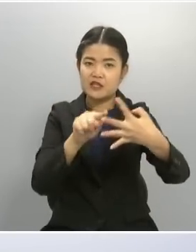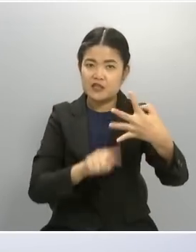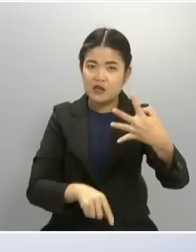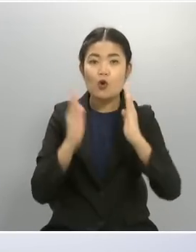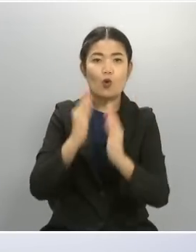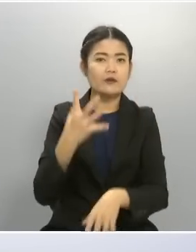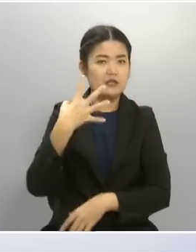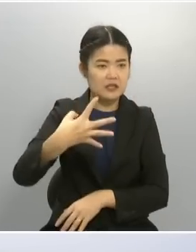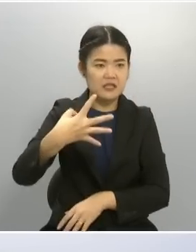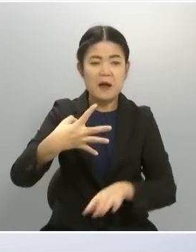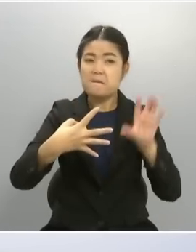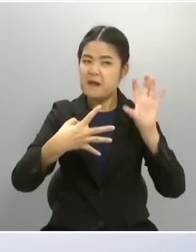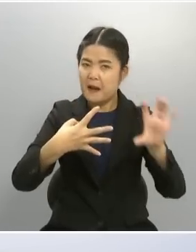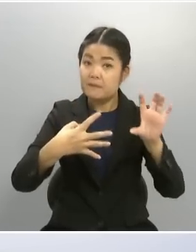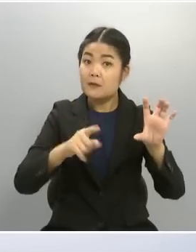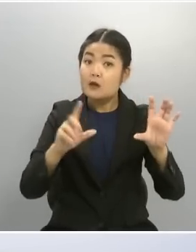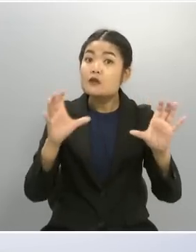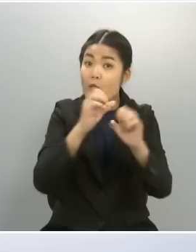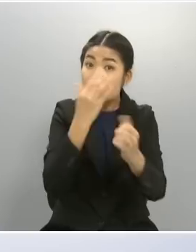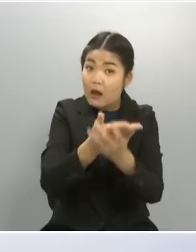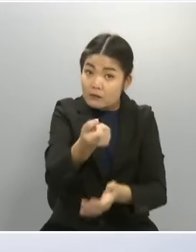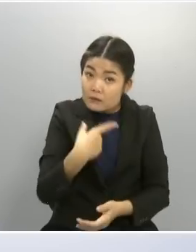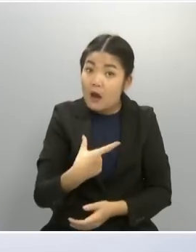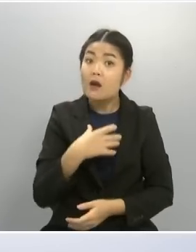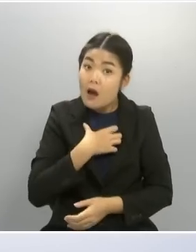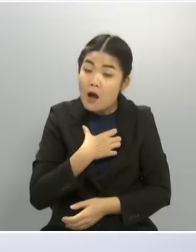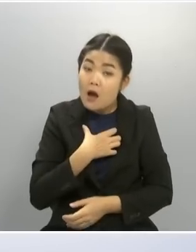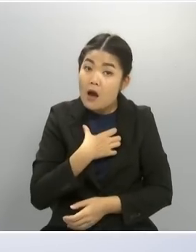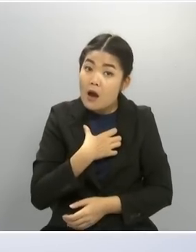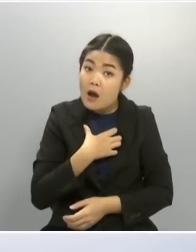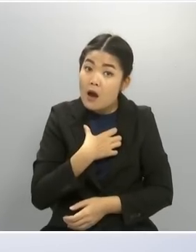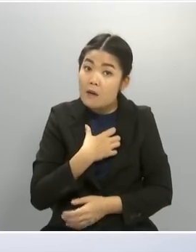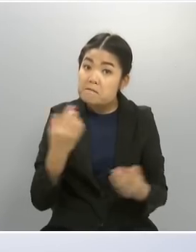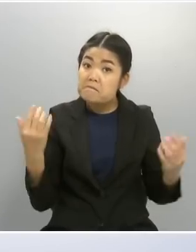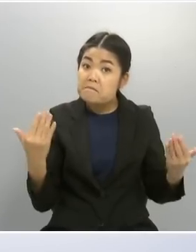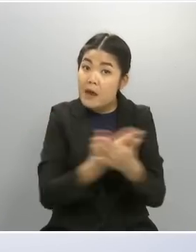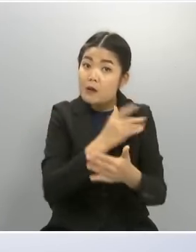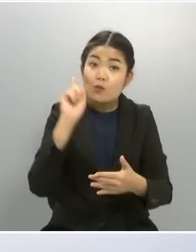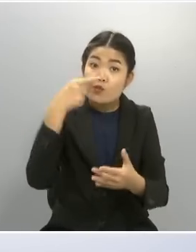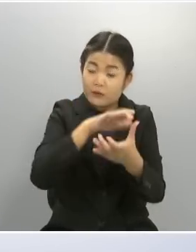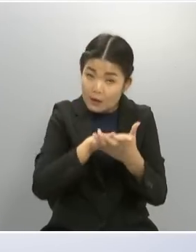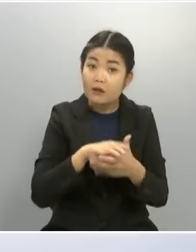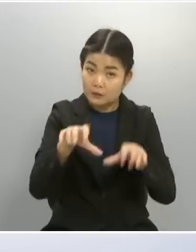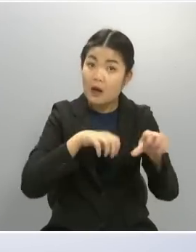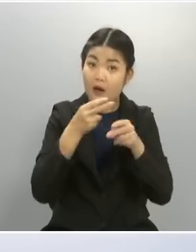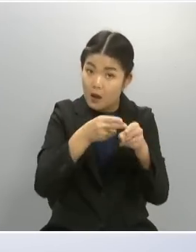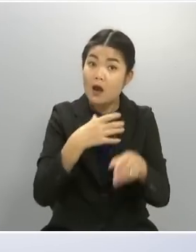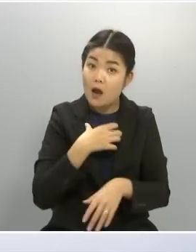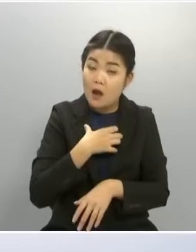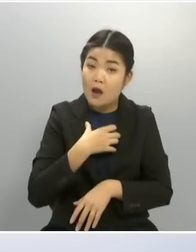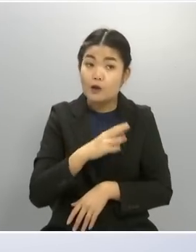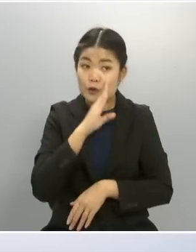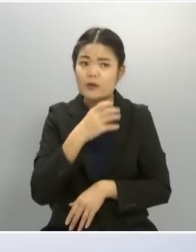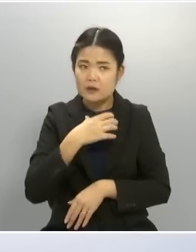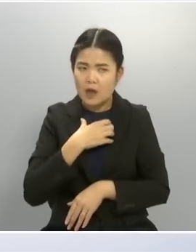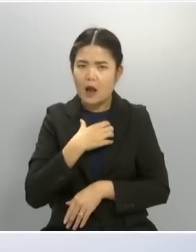พี่ตอบมาคำเดียวว่าจะเคลียร์หรือไม่เคลียร์หรือจะให้เมียคุณมาจัดการแทนคะนี่เค้าขู่แบบนี้ที่พี่อยากเคลียร์พี่